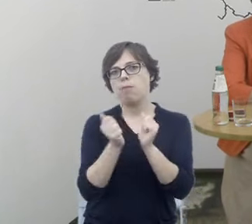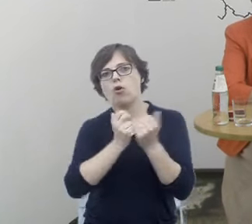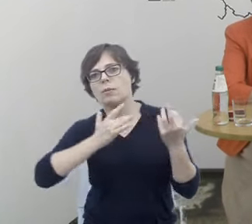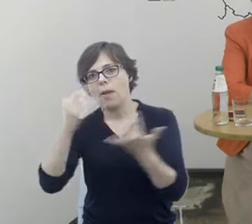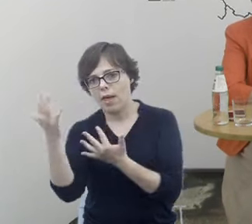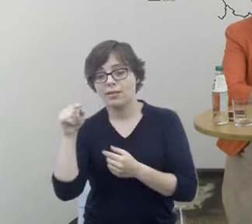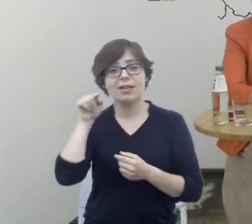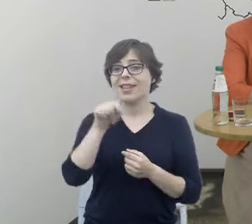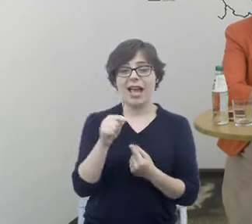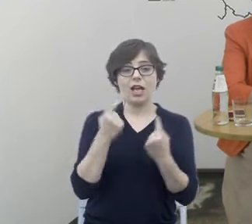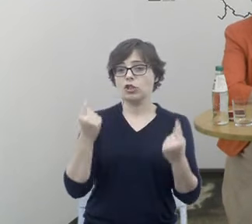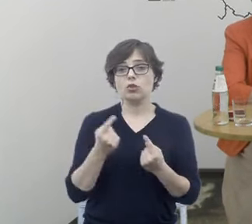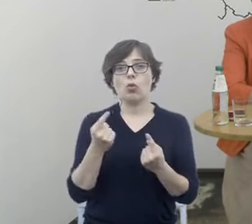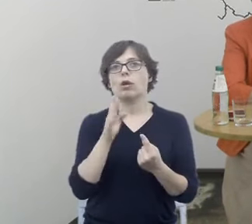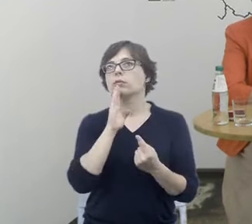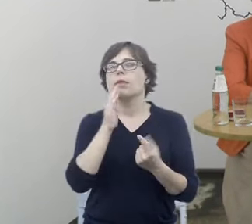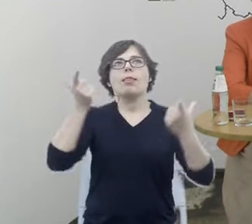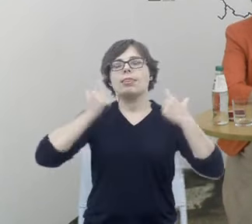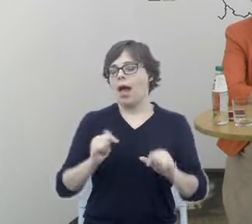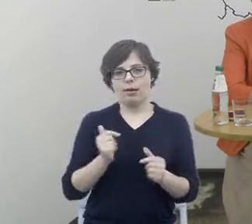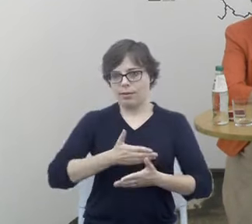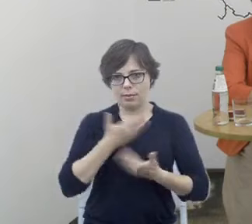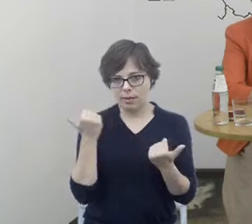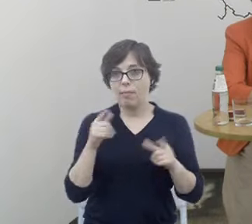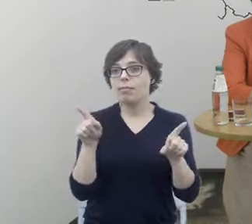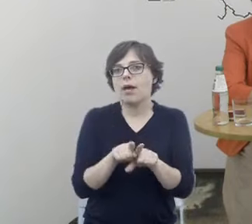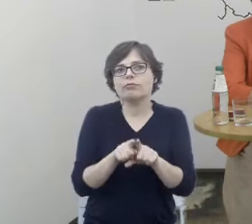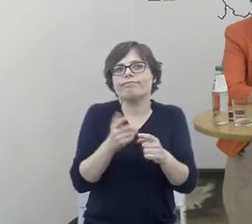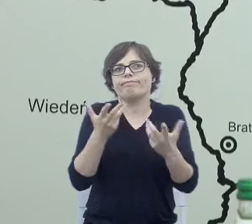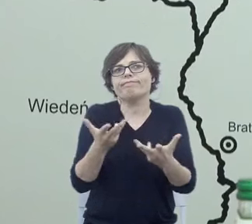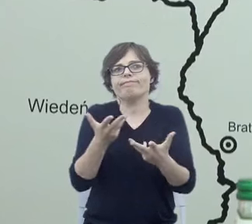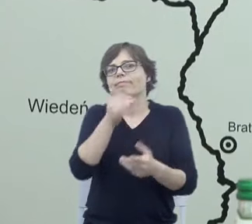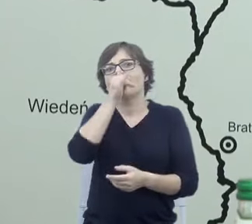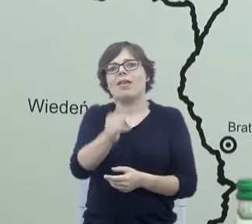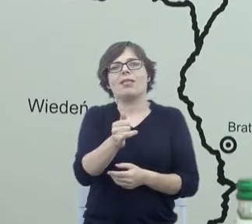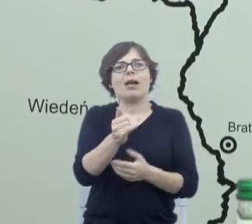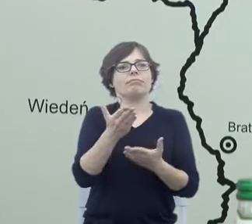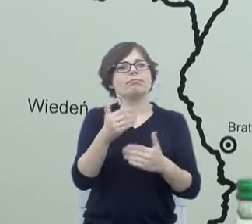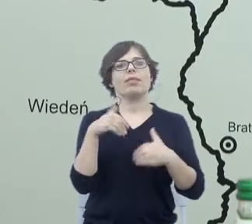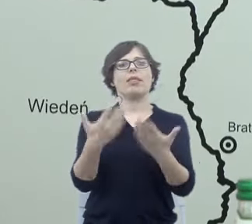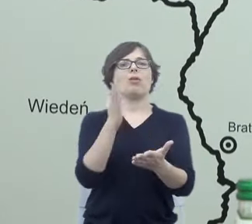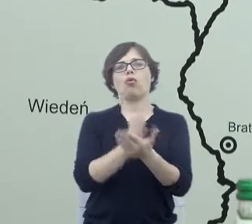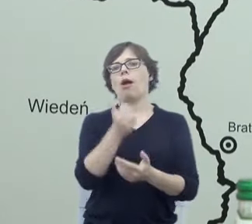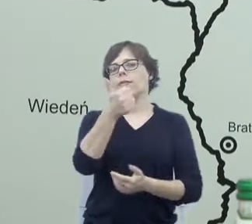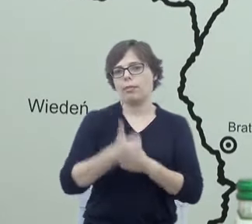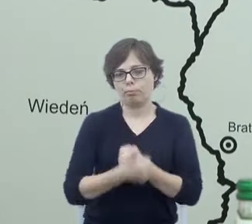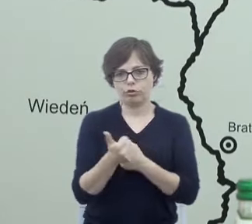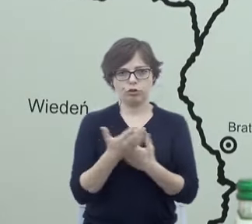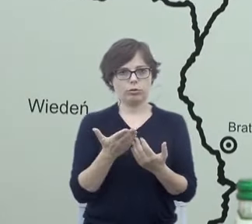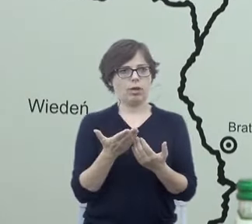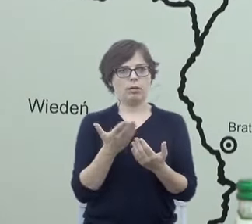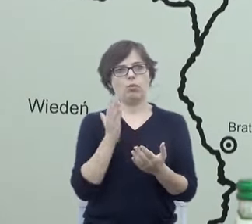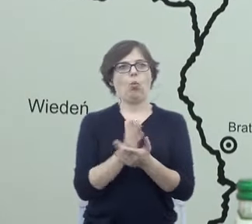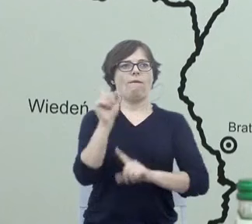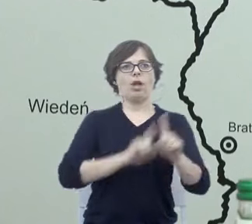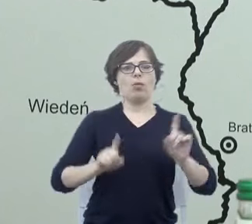zjawiska, takie wydarzenia nie biorą się znikąd i nie dadzą się też jedną jakąś przyczyną czy wytłumaczyć,